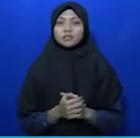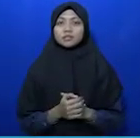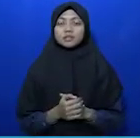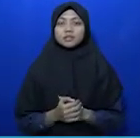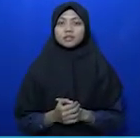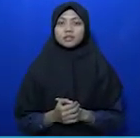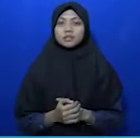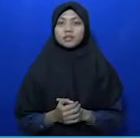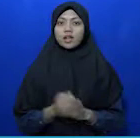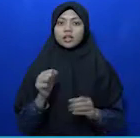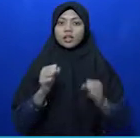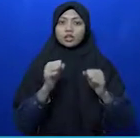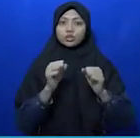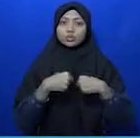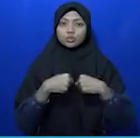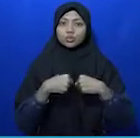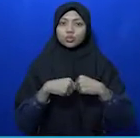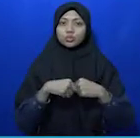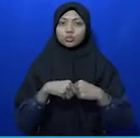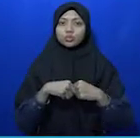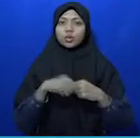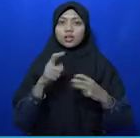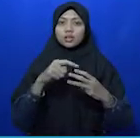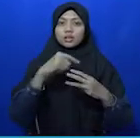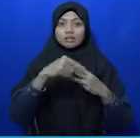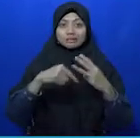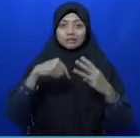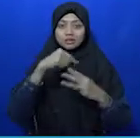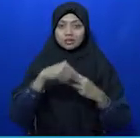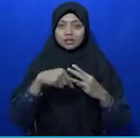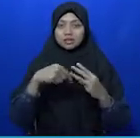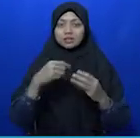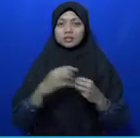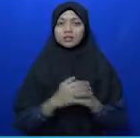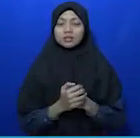McMoran itu sudah menyetujui ketiga perubahan AIUBK ke